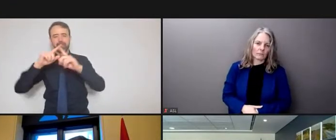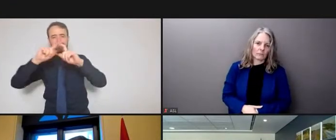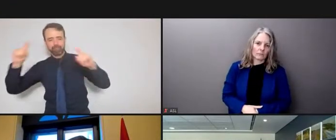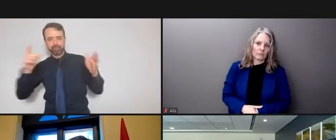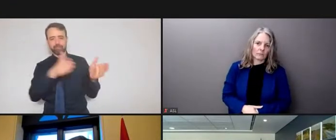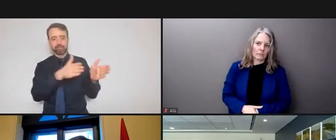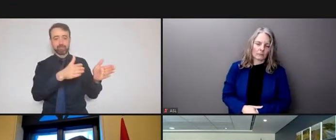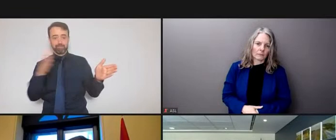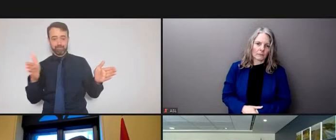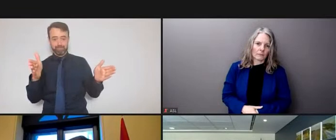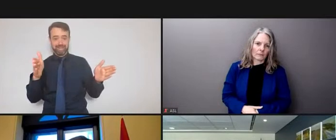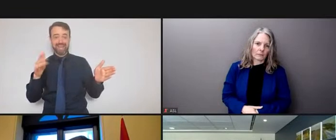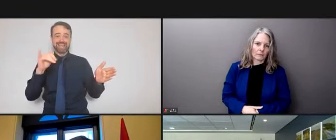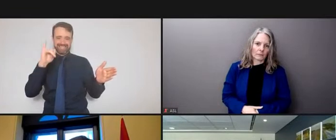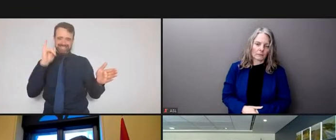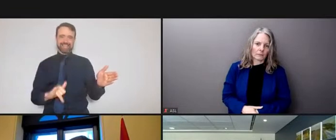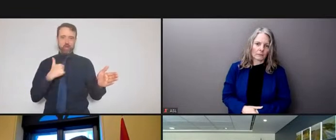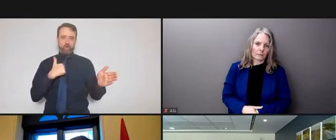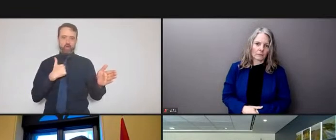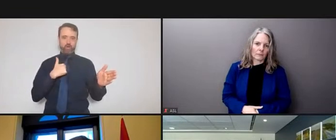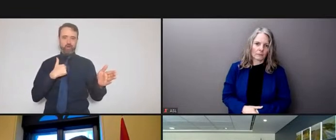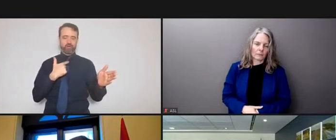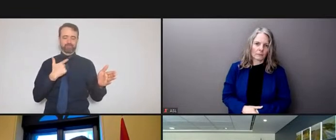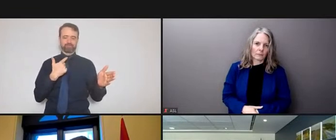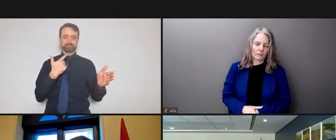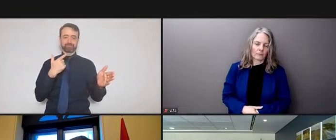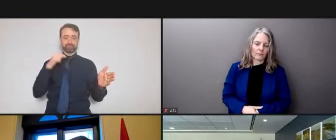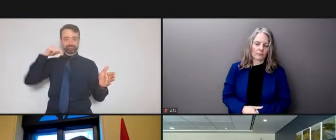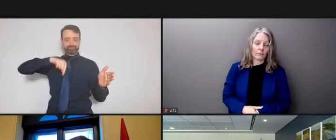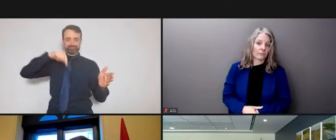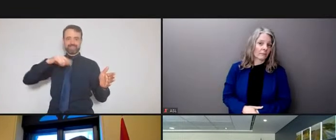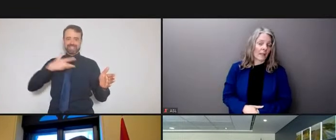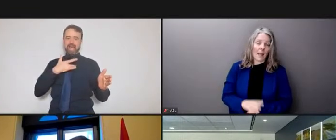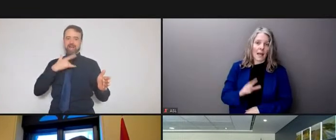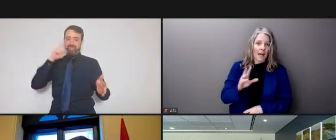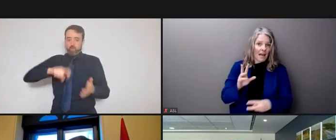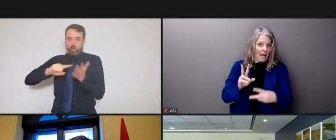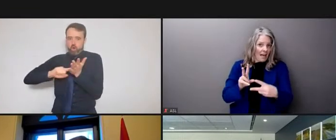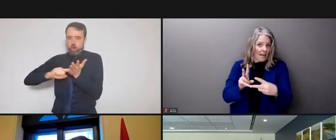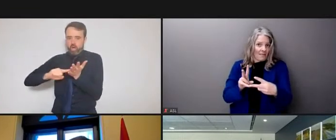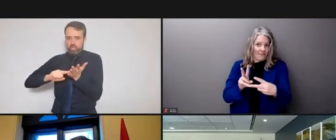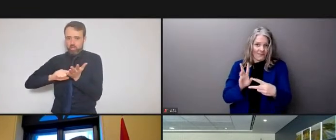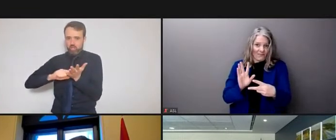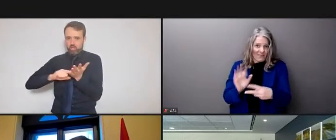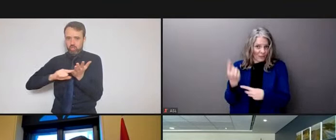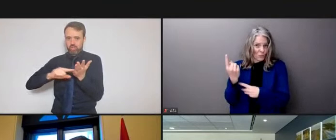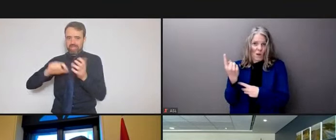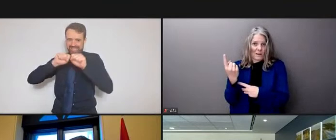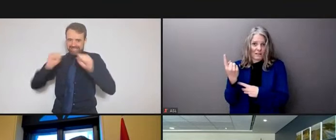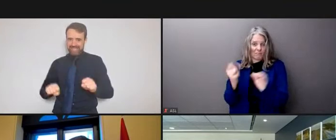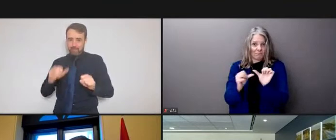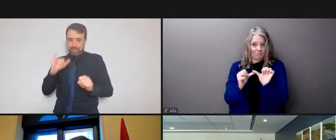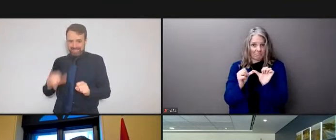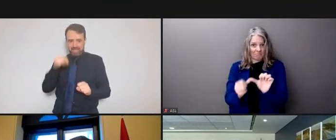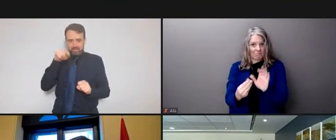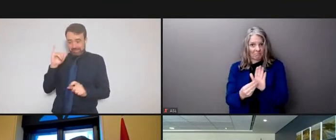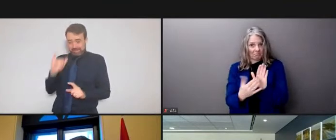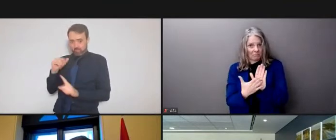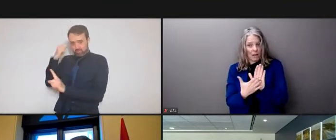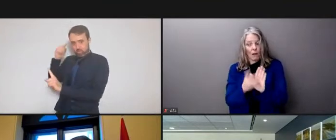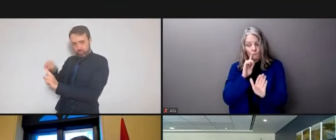dans lequel on doit vraiment moderniser notre système de